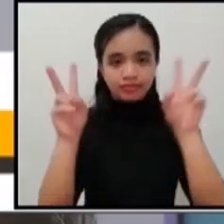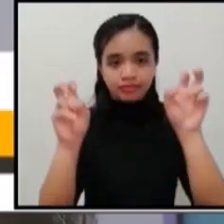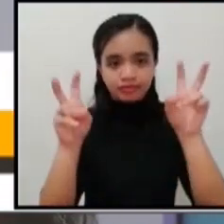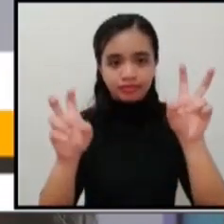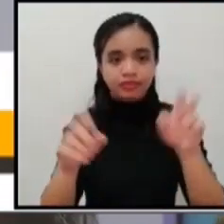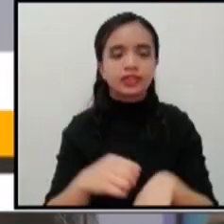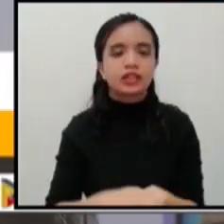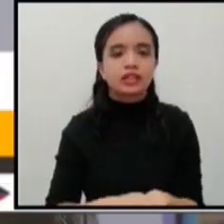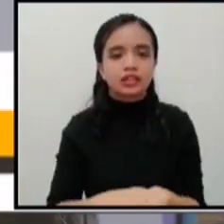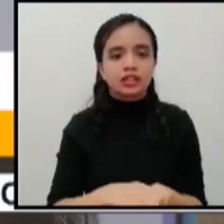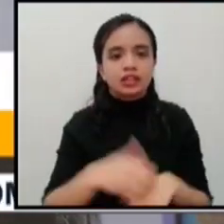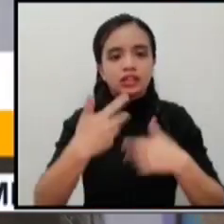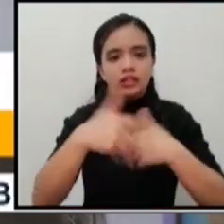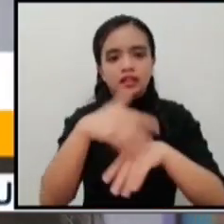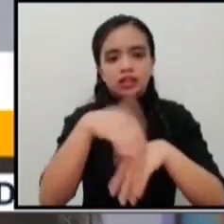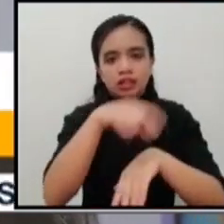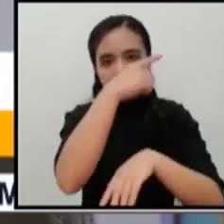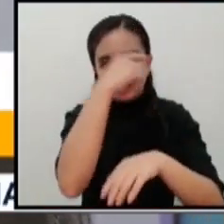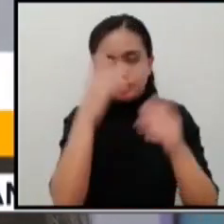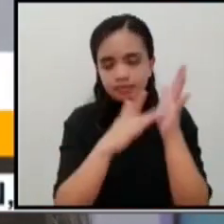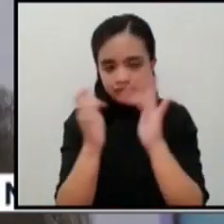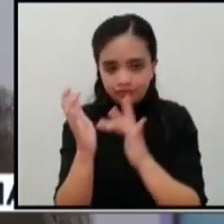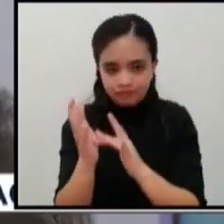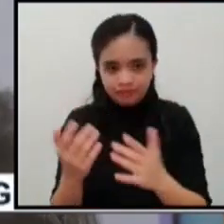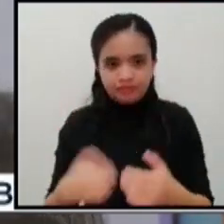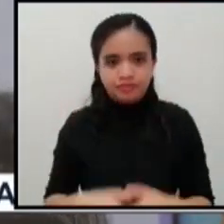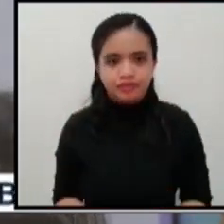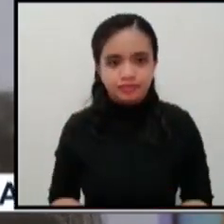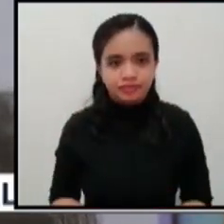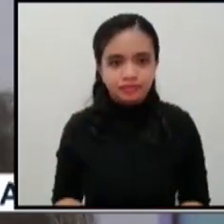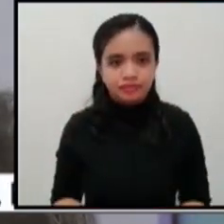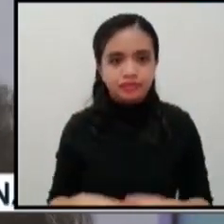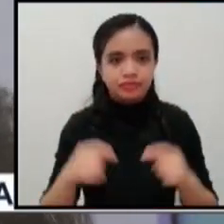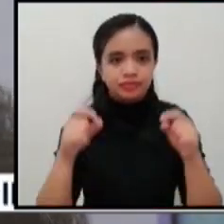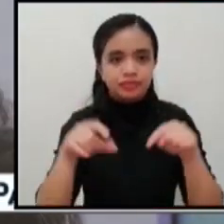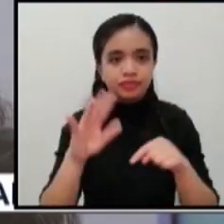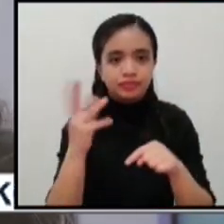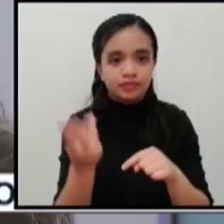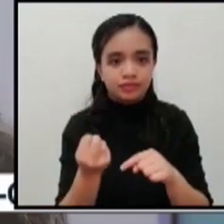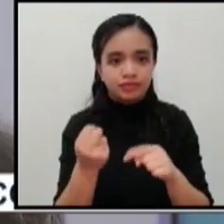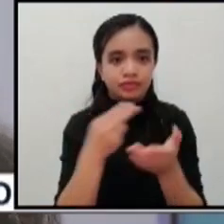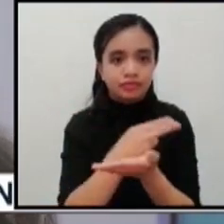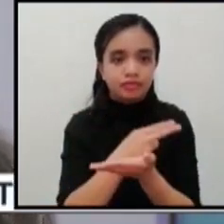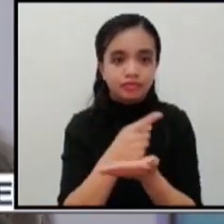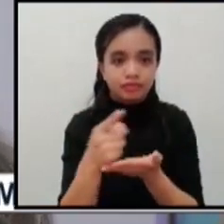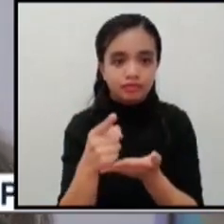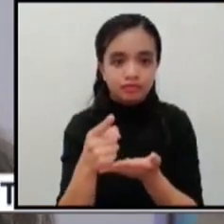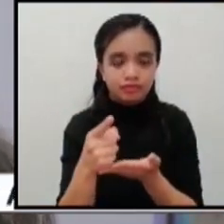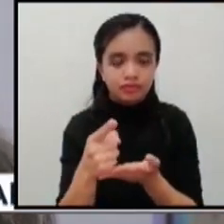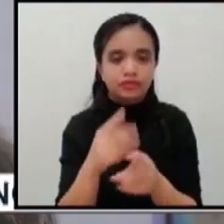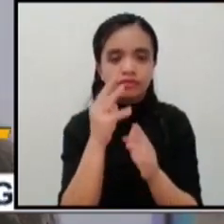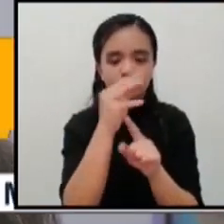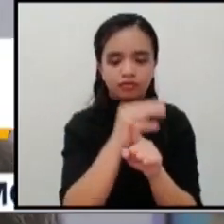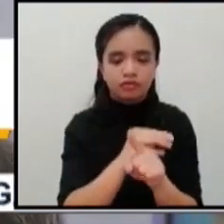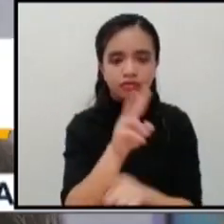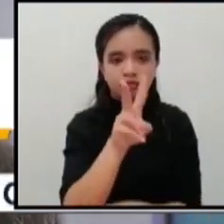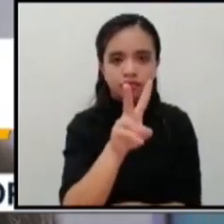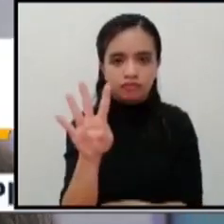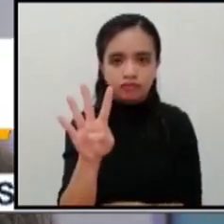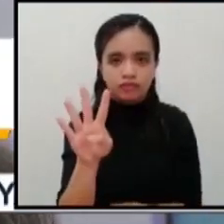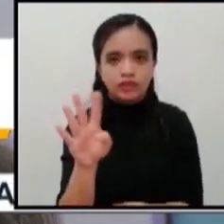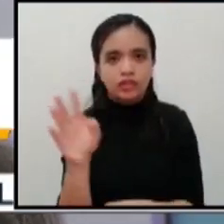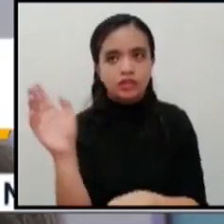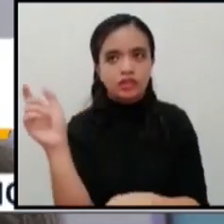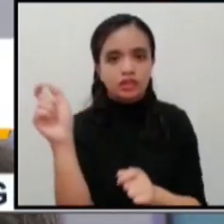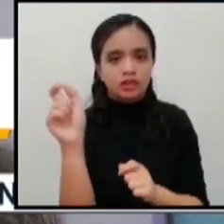aming parokya, St. John Bosco Parish, Tondo, ngayong darating na Semana Santa, March 24, Palm Sunday, and Good Friday,